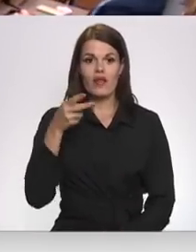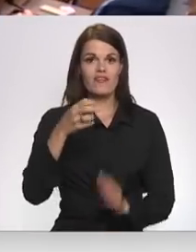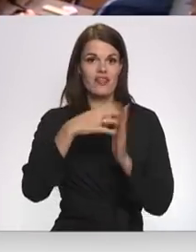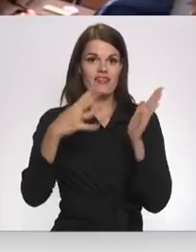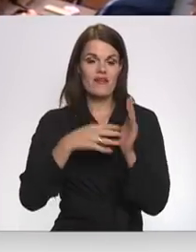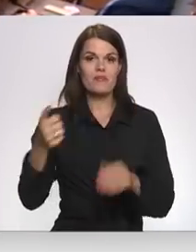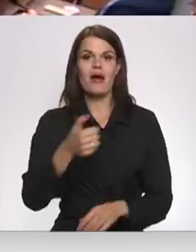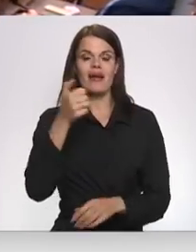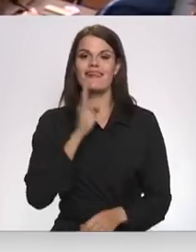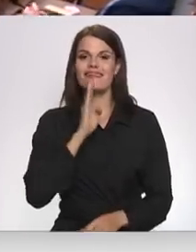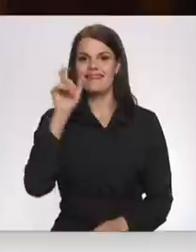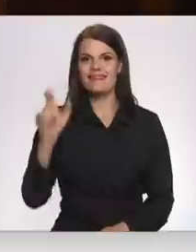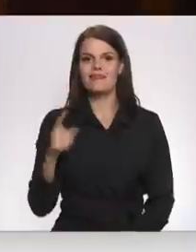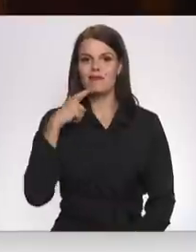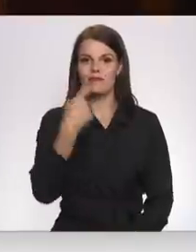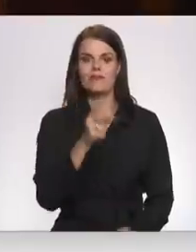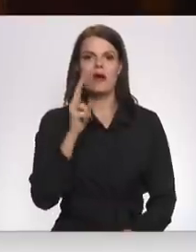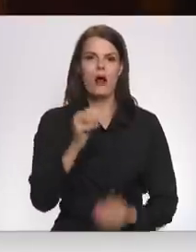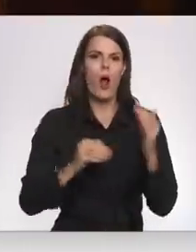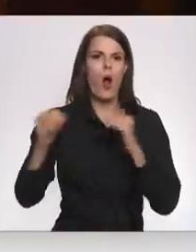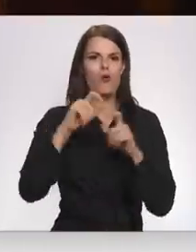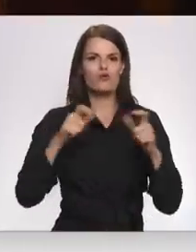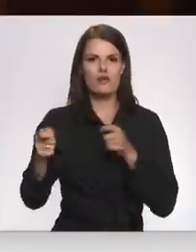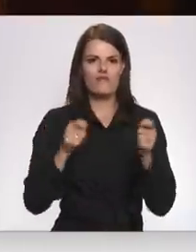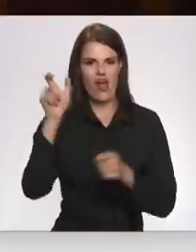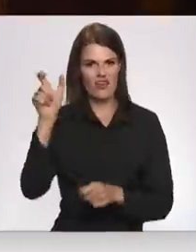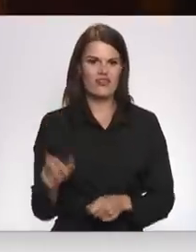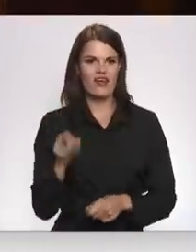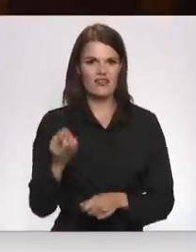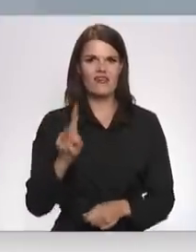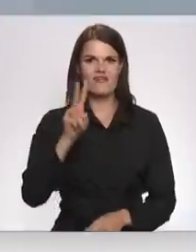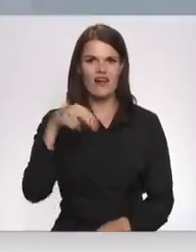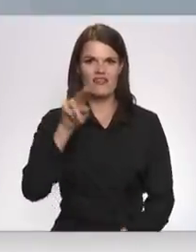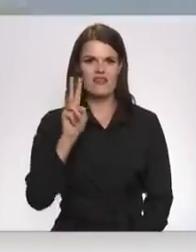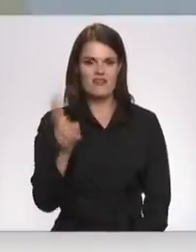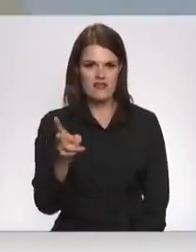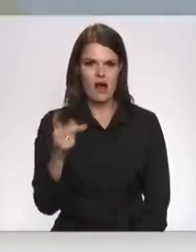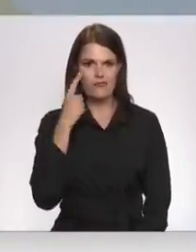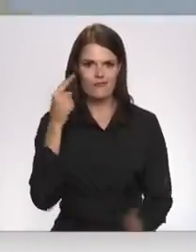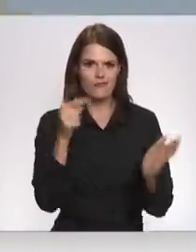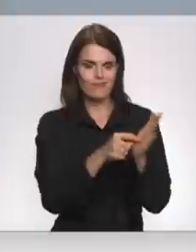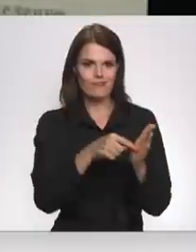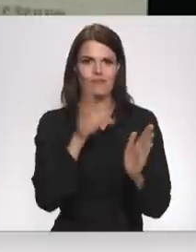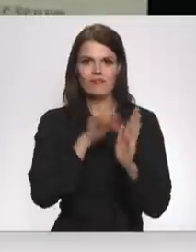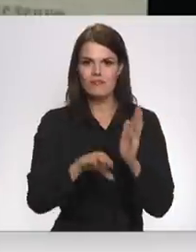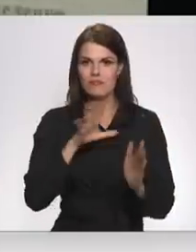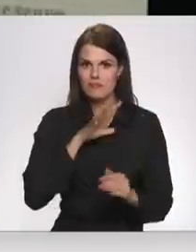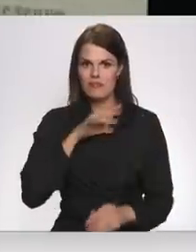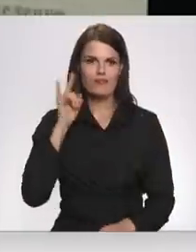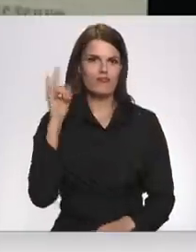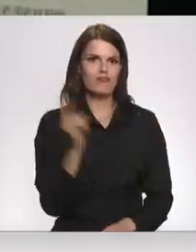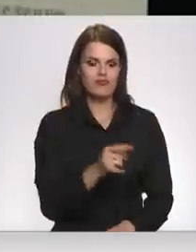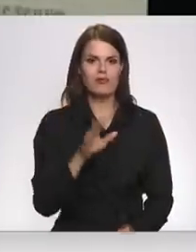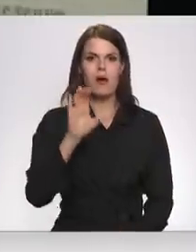to, ka augstskolas prorektora Gunta Baha vārds atrodams VDK aģentu kartotēkā. Par spīti šim skandālam